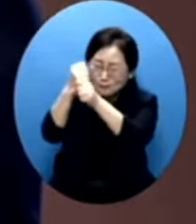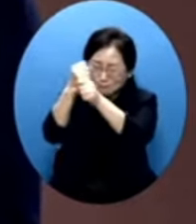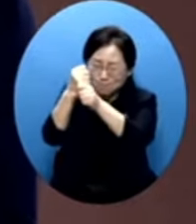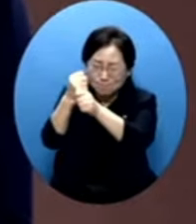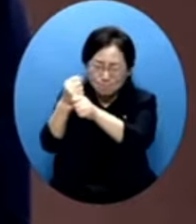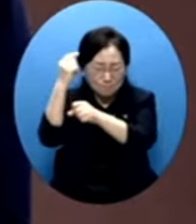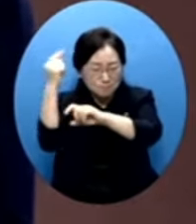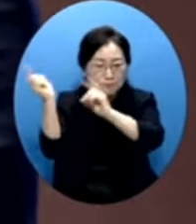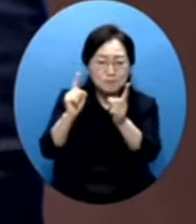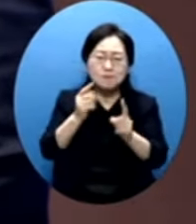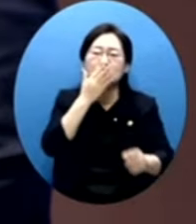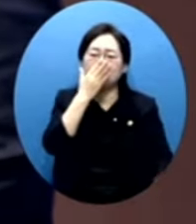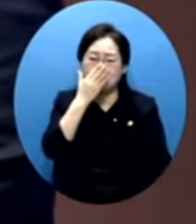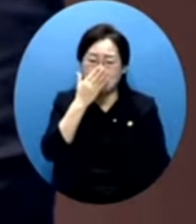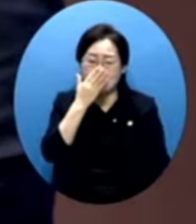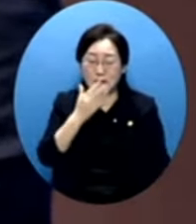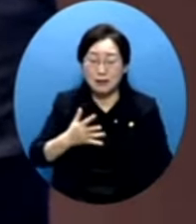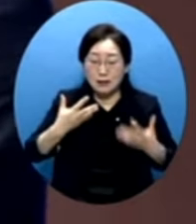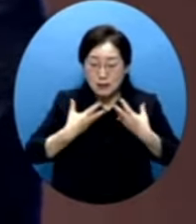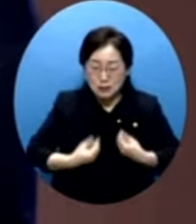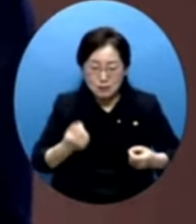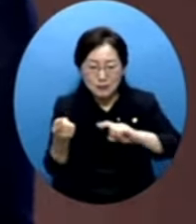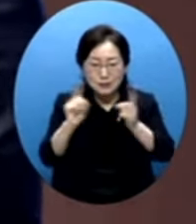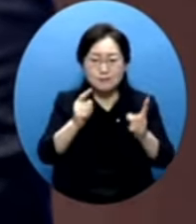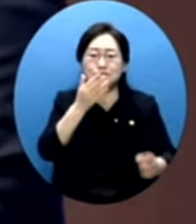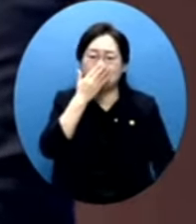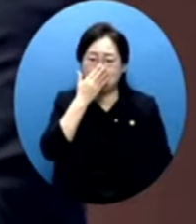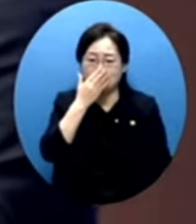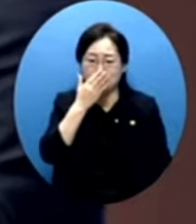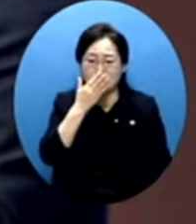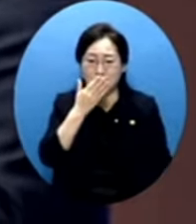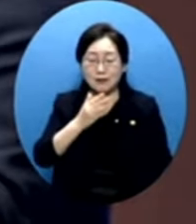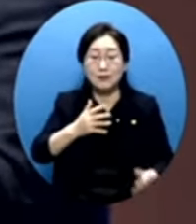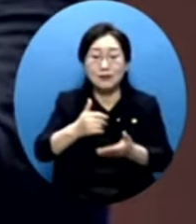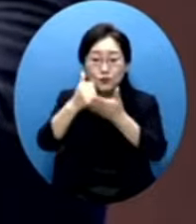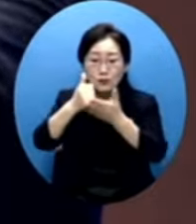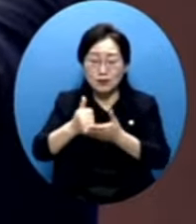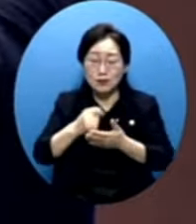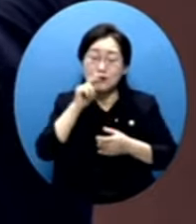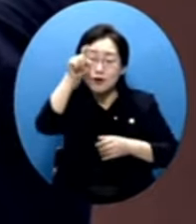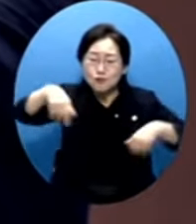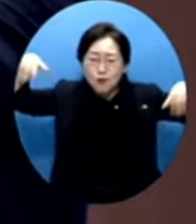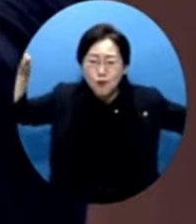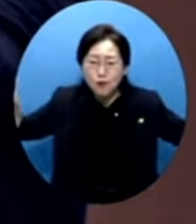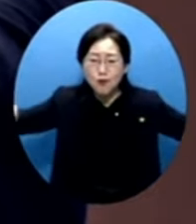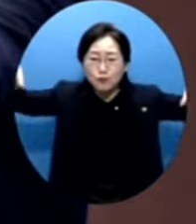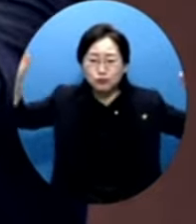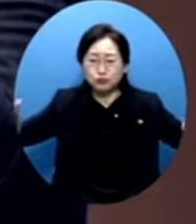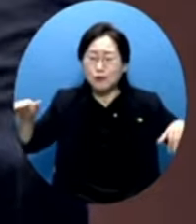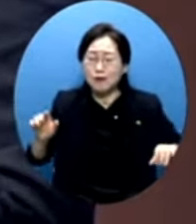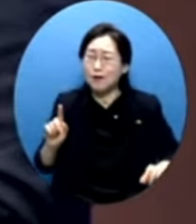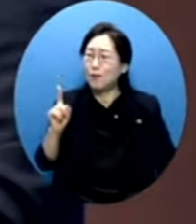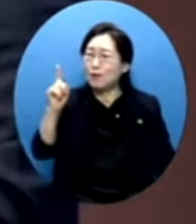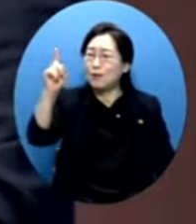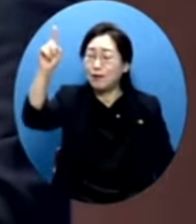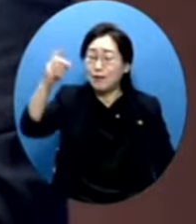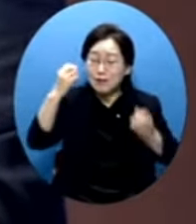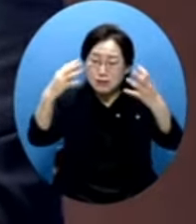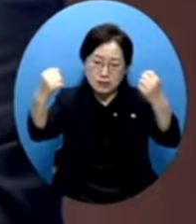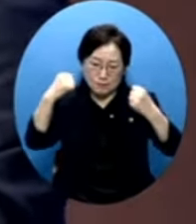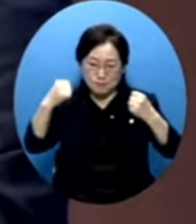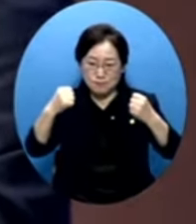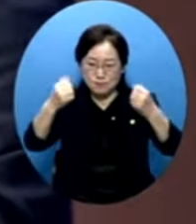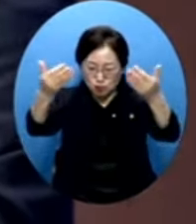다시 살아나는 것입니다 절망의 자서 일어나게 되는 것입니다 주님께서 우리에게 독에 날개에 올라가 같은 세을 우리에게 허락해